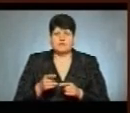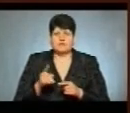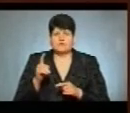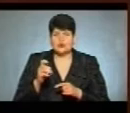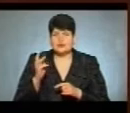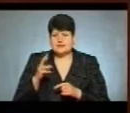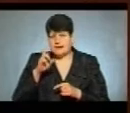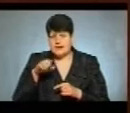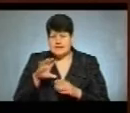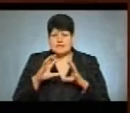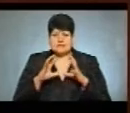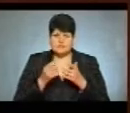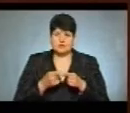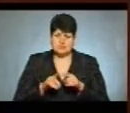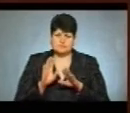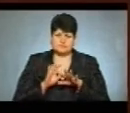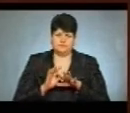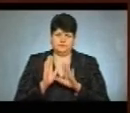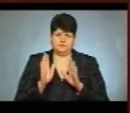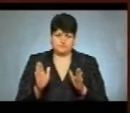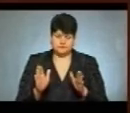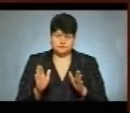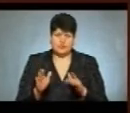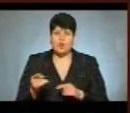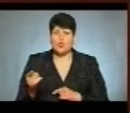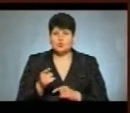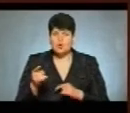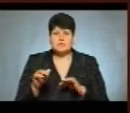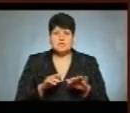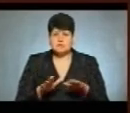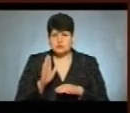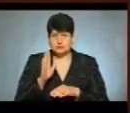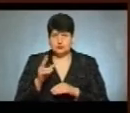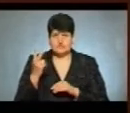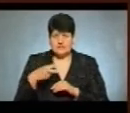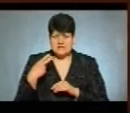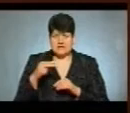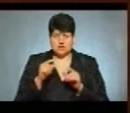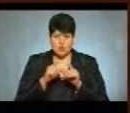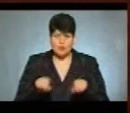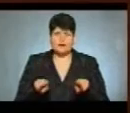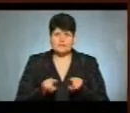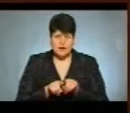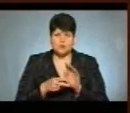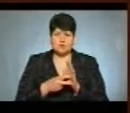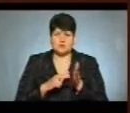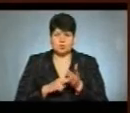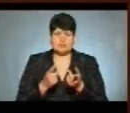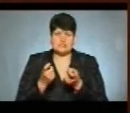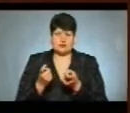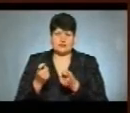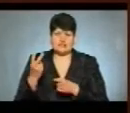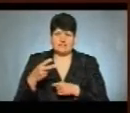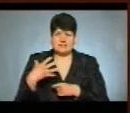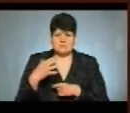світу, повідомила організатор Лілія Слома. В Тернополі захід відбудеться у 20 школах, також планують залучити